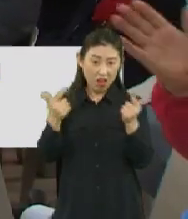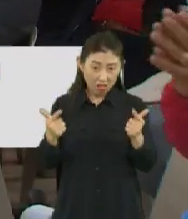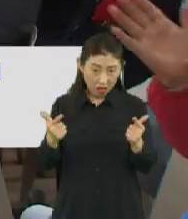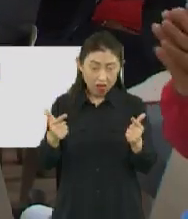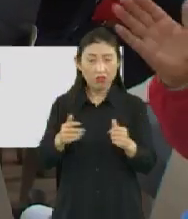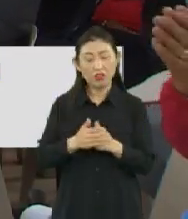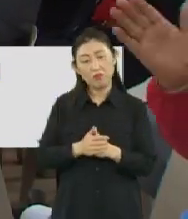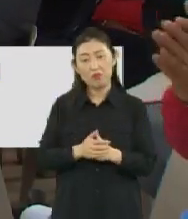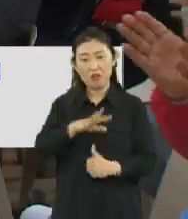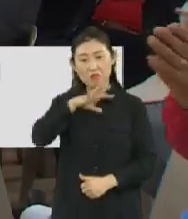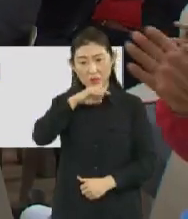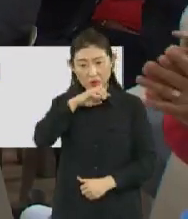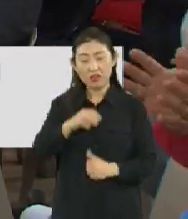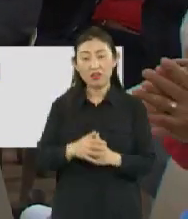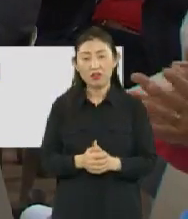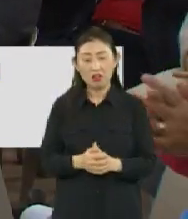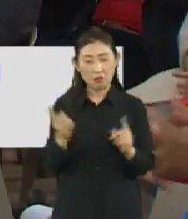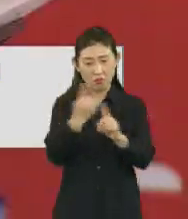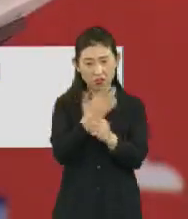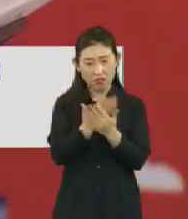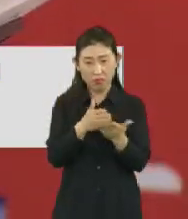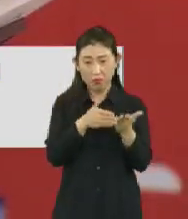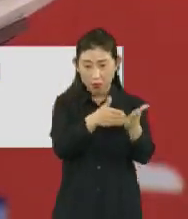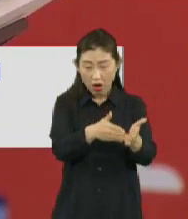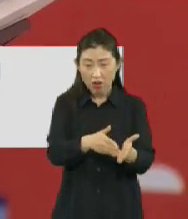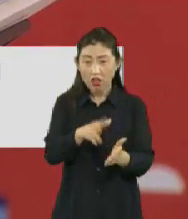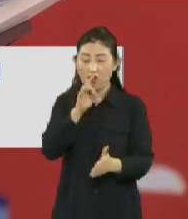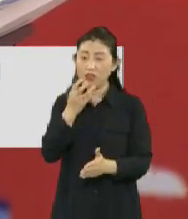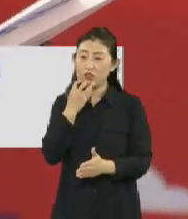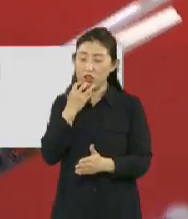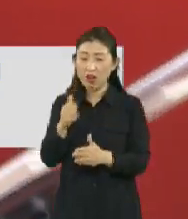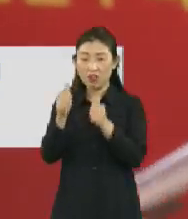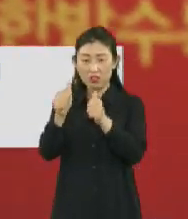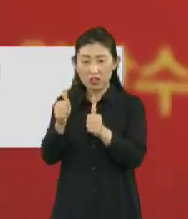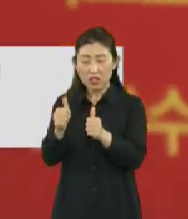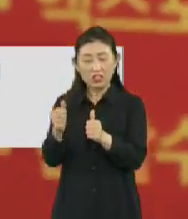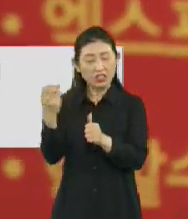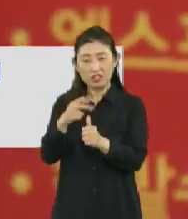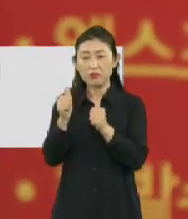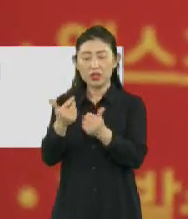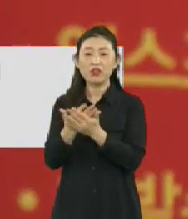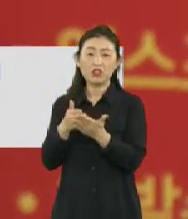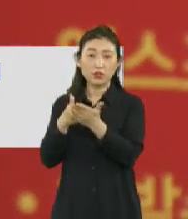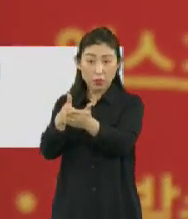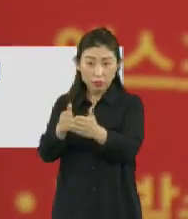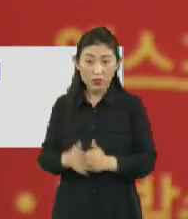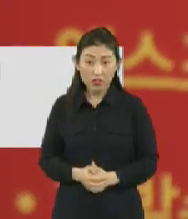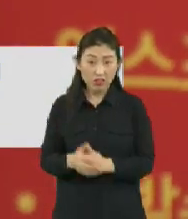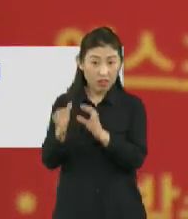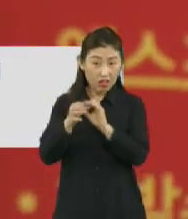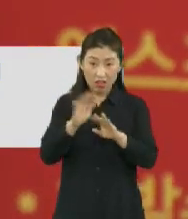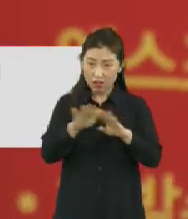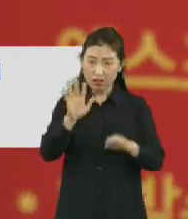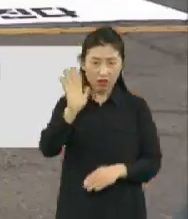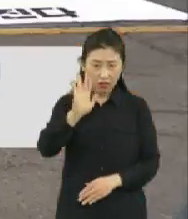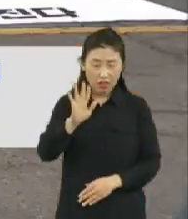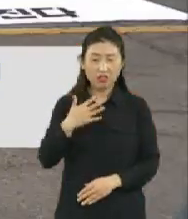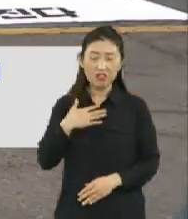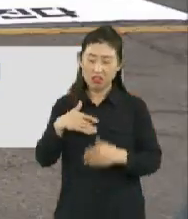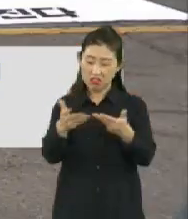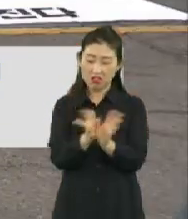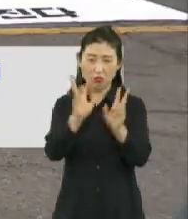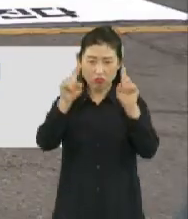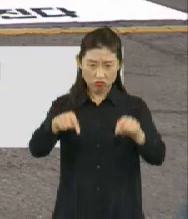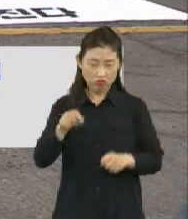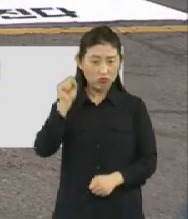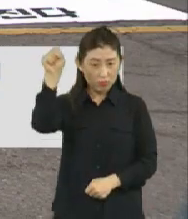반발해 공천룰 수정을 촉구하며 오늘 중앙당에 공천 심사를 신청했고 불공정 사태가 해결되지 않으면